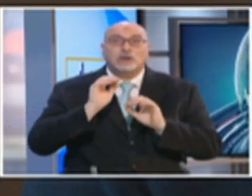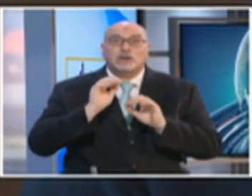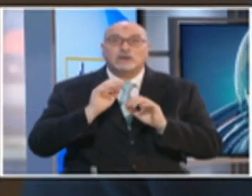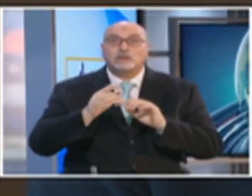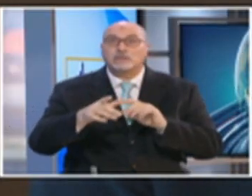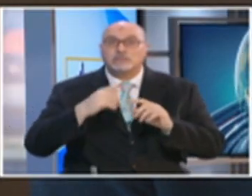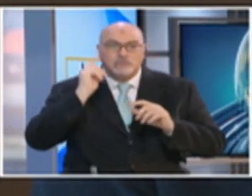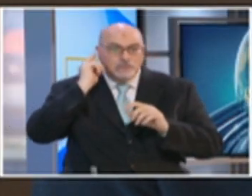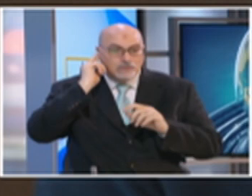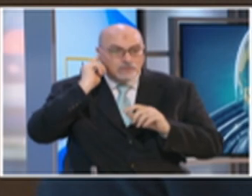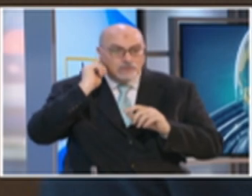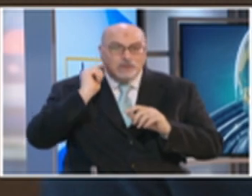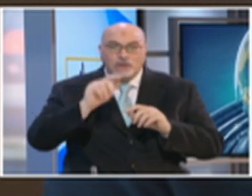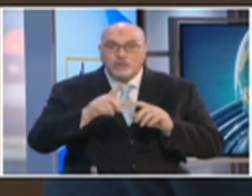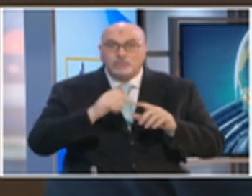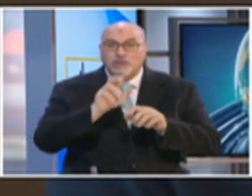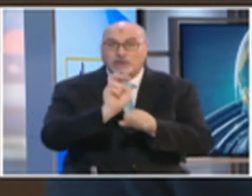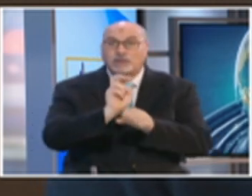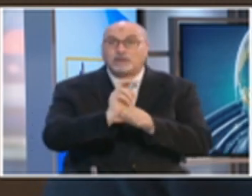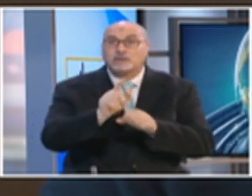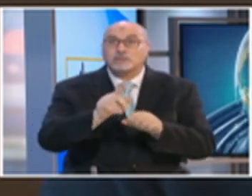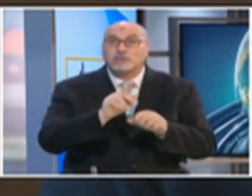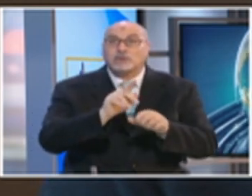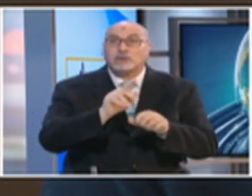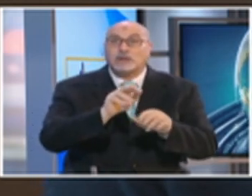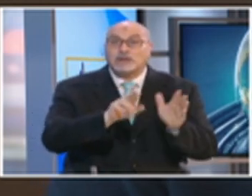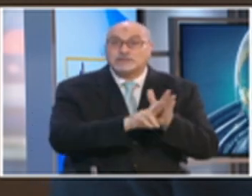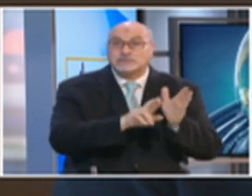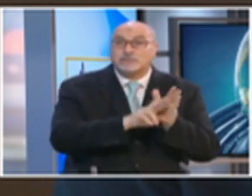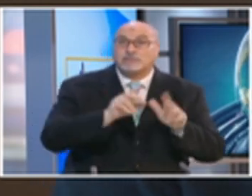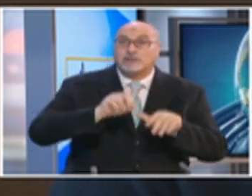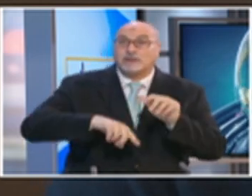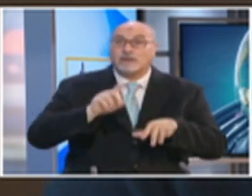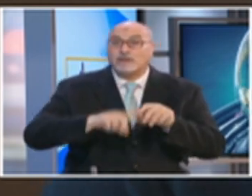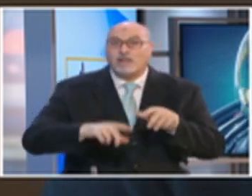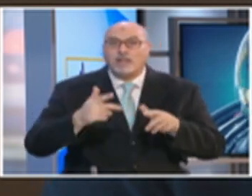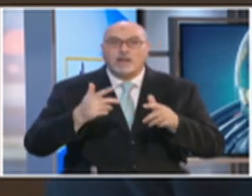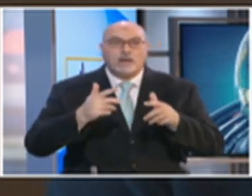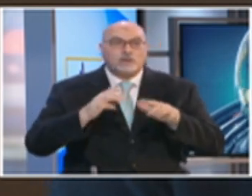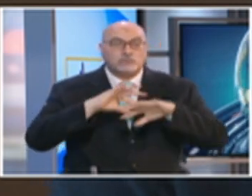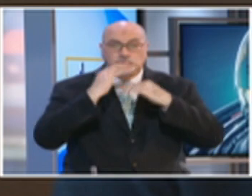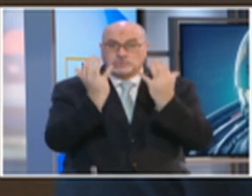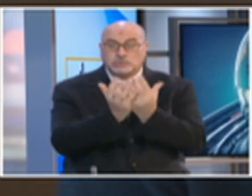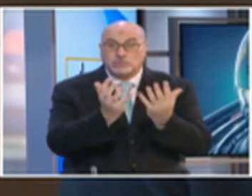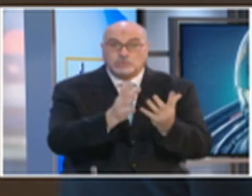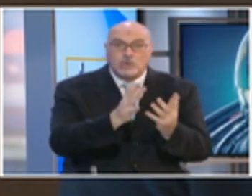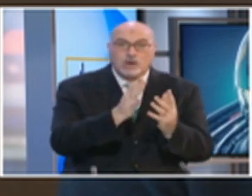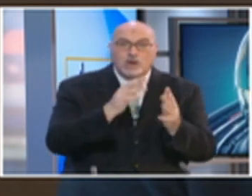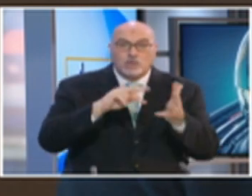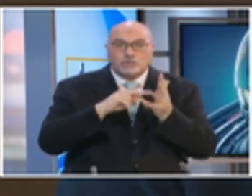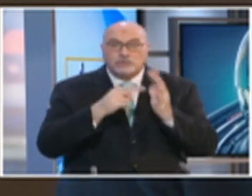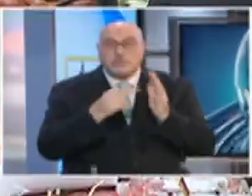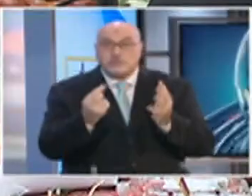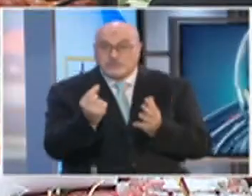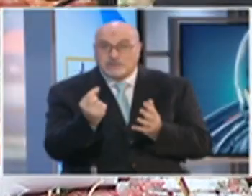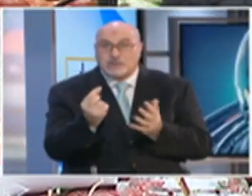الدول تحافظ على مخزوناتها من المواد الأساسية ومن المواد الاستراتيجية على مثال القمح الصلب والقمح